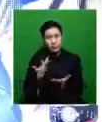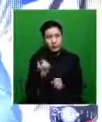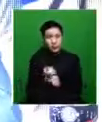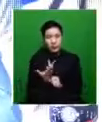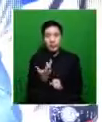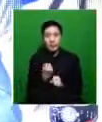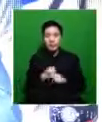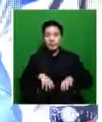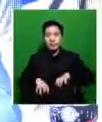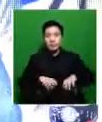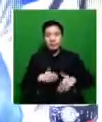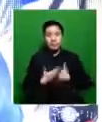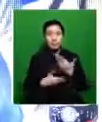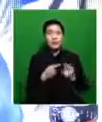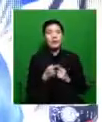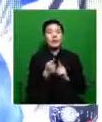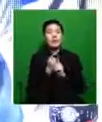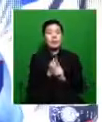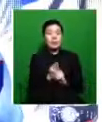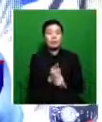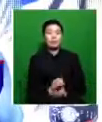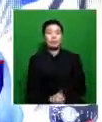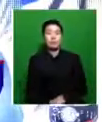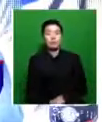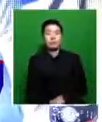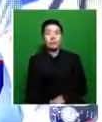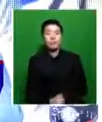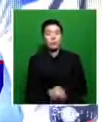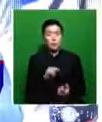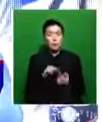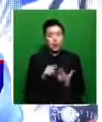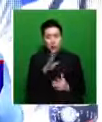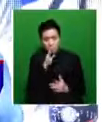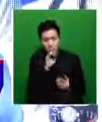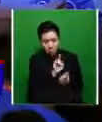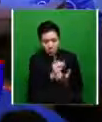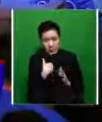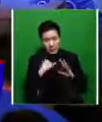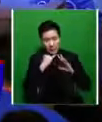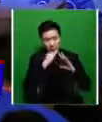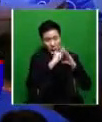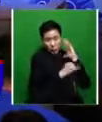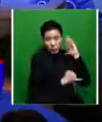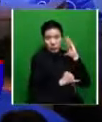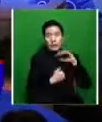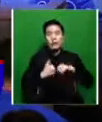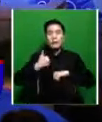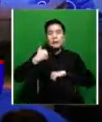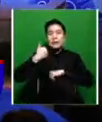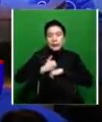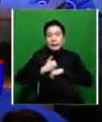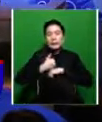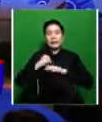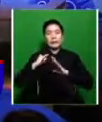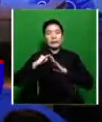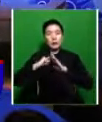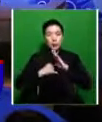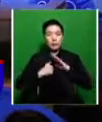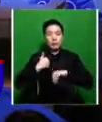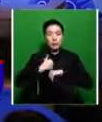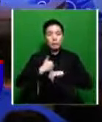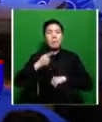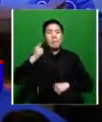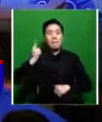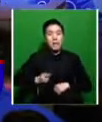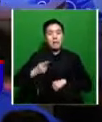การตามเหตุการณ์ที่สมควรต่อไปนะครับในแต่ละจังหวัดเนี่ยท่านผู้ว่าราชการจังหวัดจะ